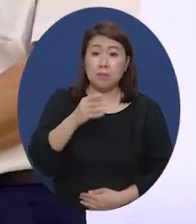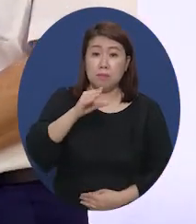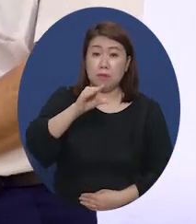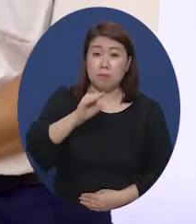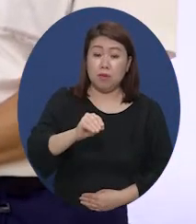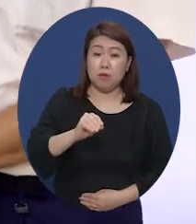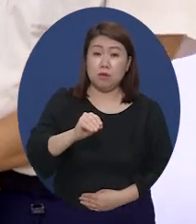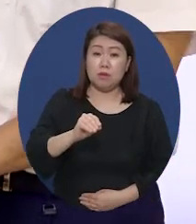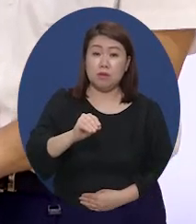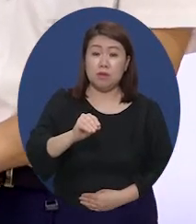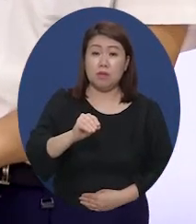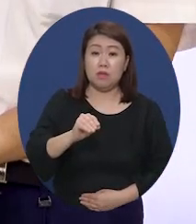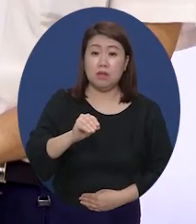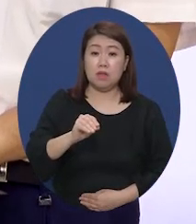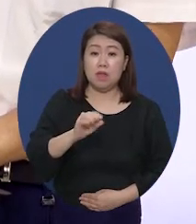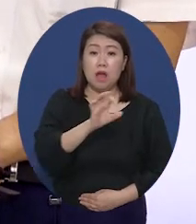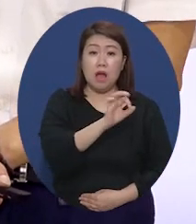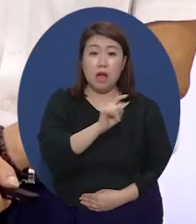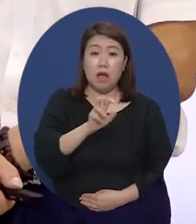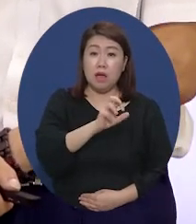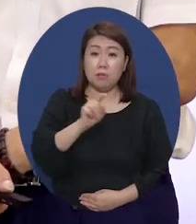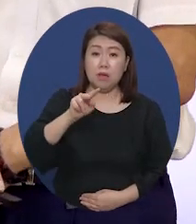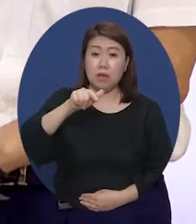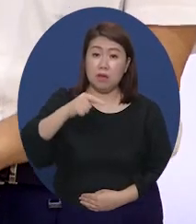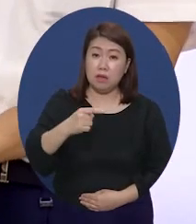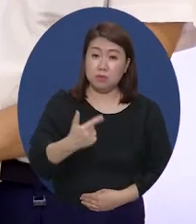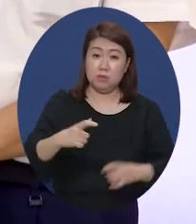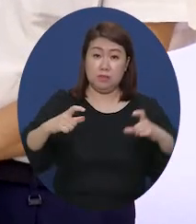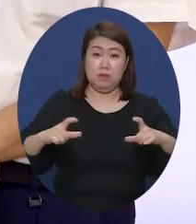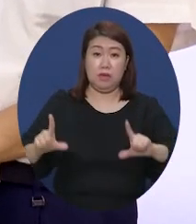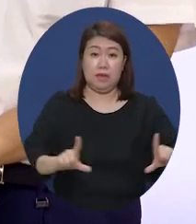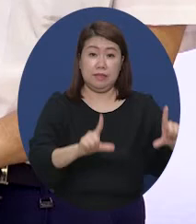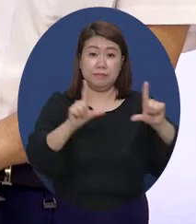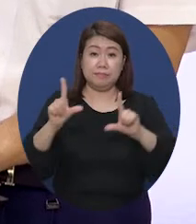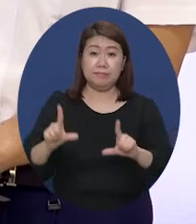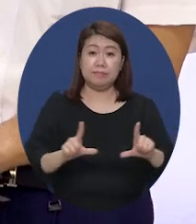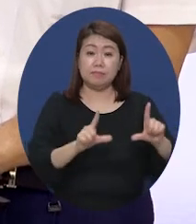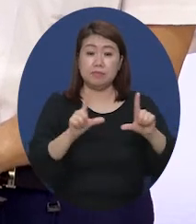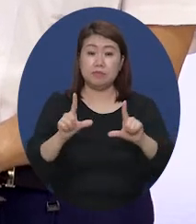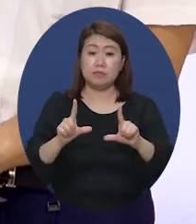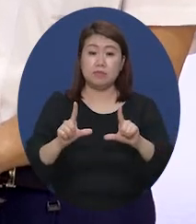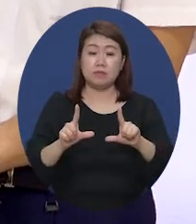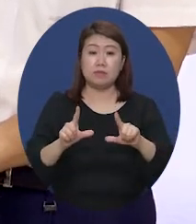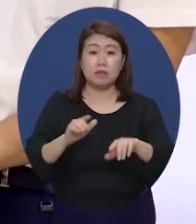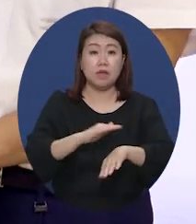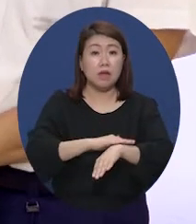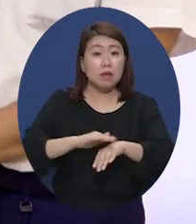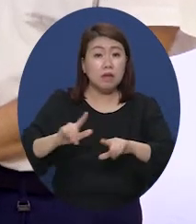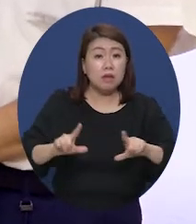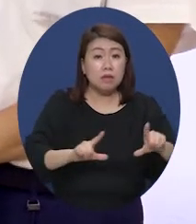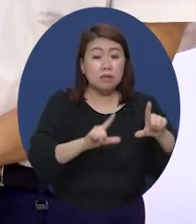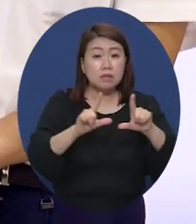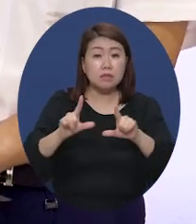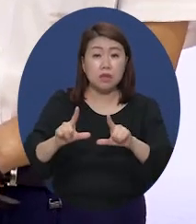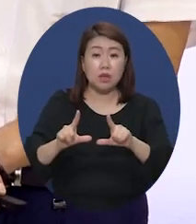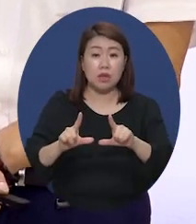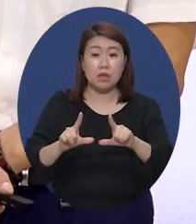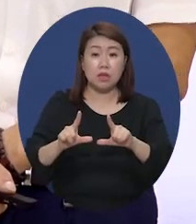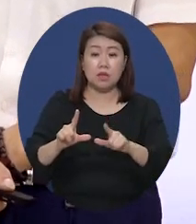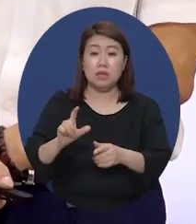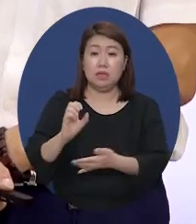2,300만 명의 사람들이 그 광활한 아마존 지역에 살고 있다고 했습니다. 그 시생활을